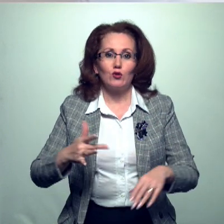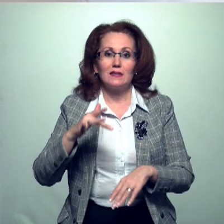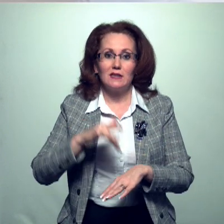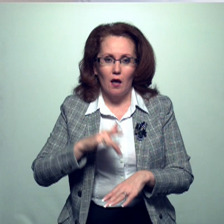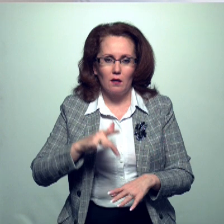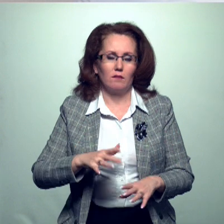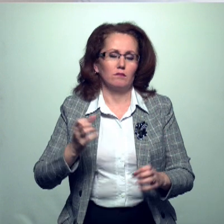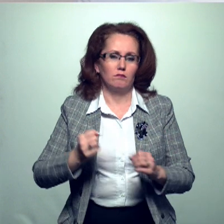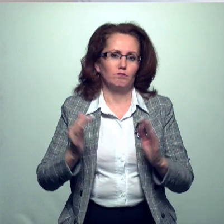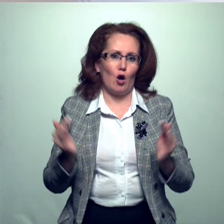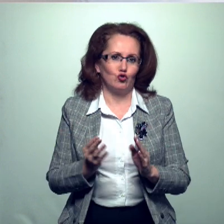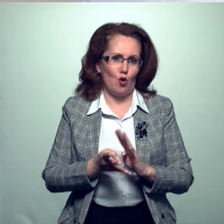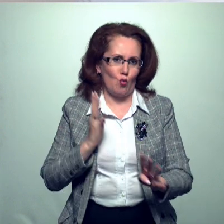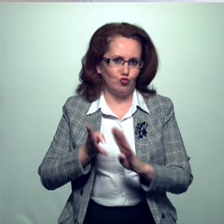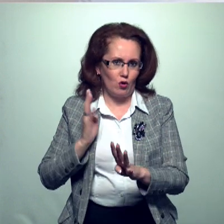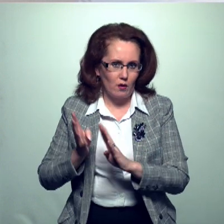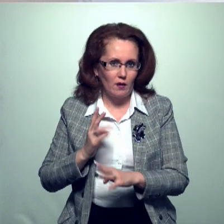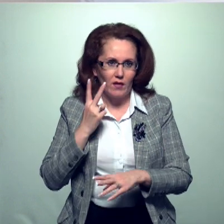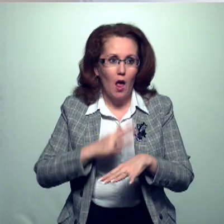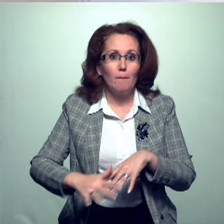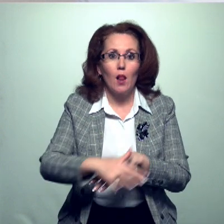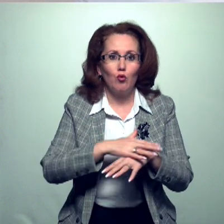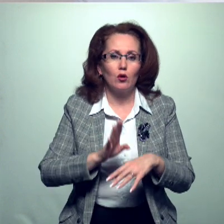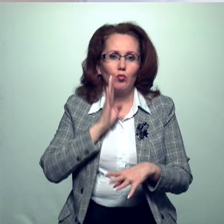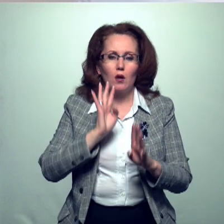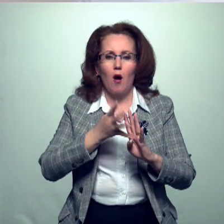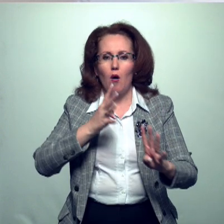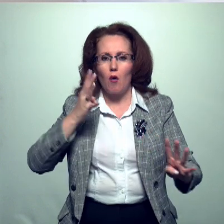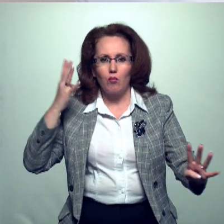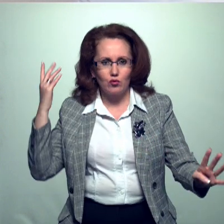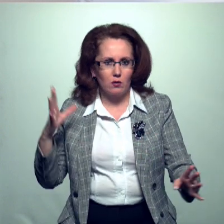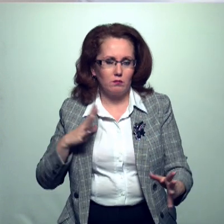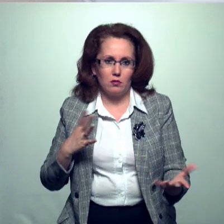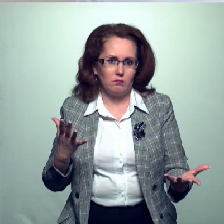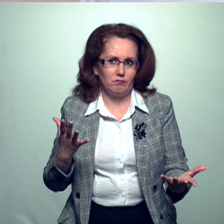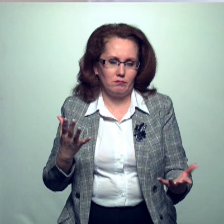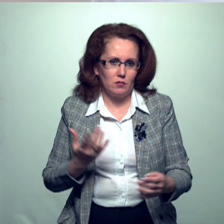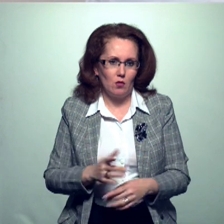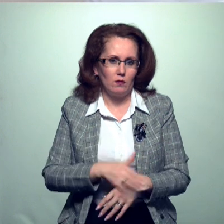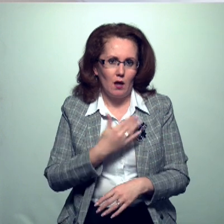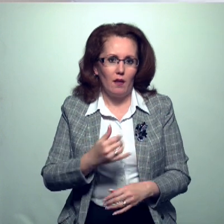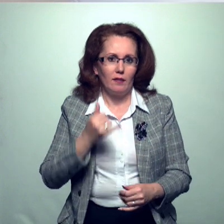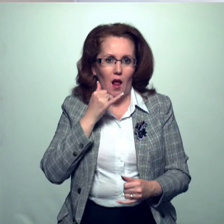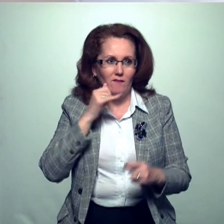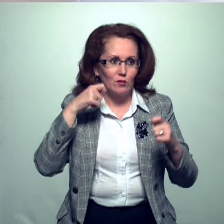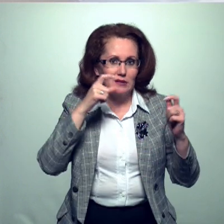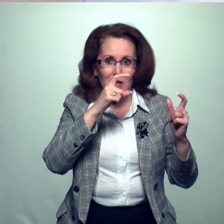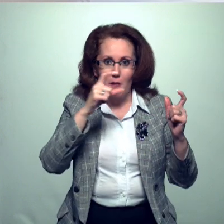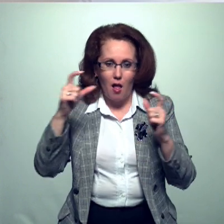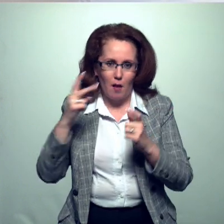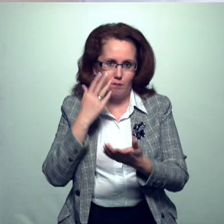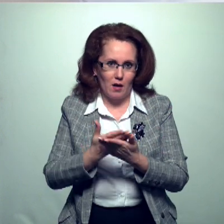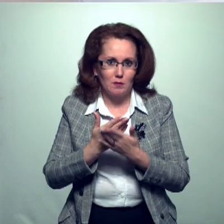меньше очереди. Потому что на площади, если вот видели, с утра идешь, там такие огромные очереди. Летом я даже телефон заснимала, показать,